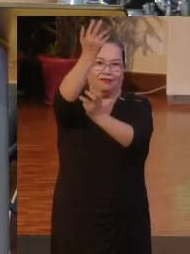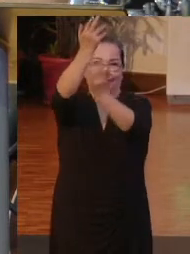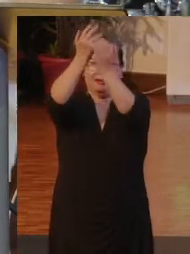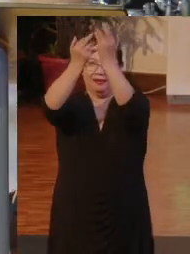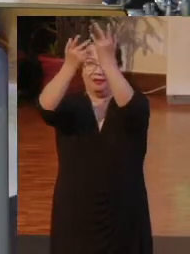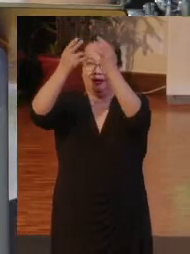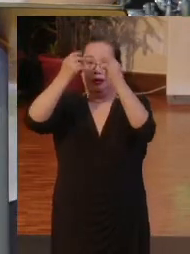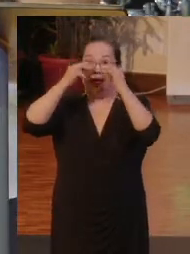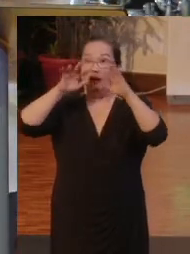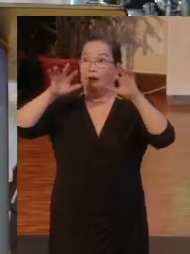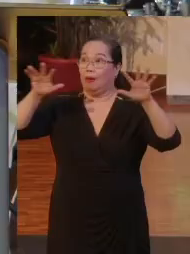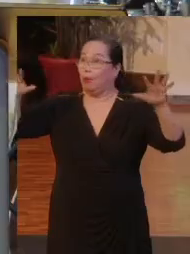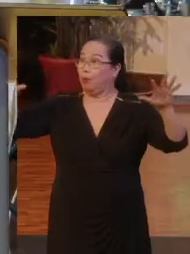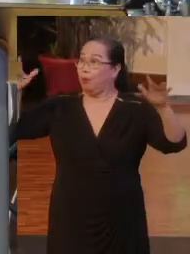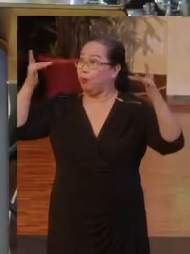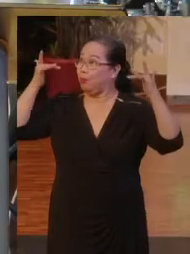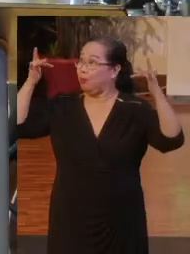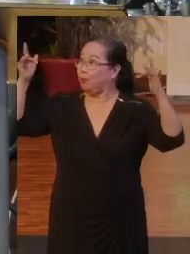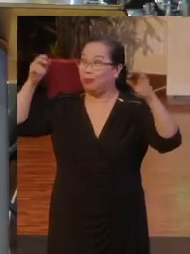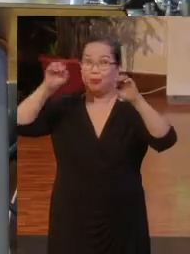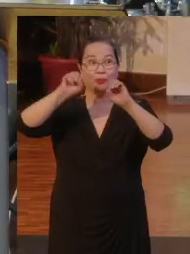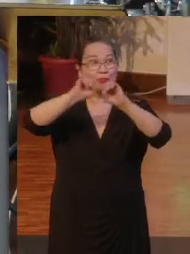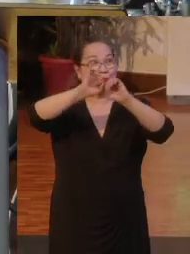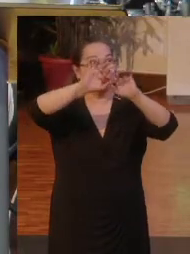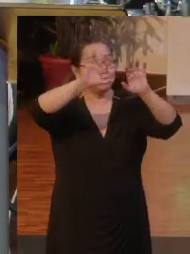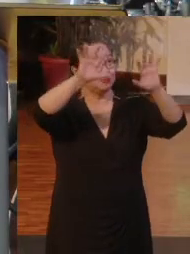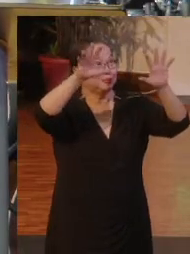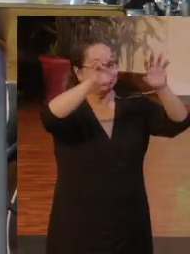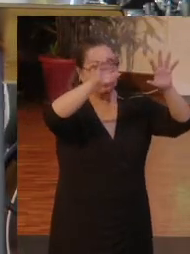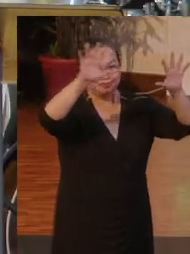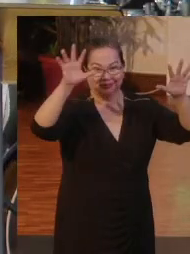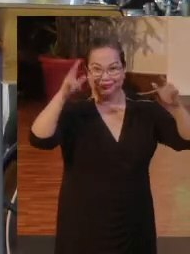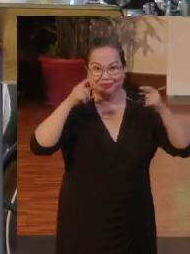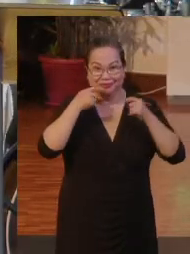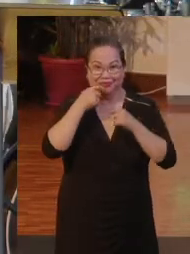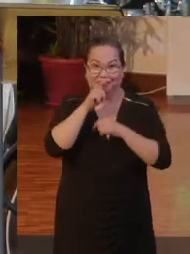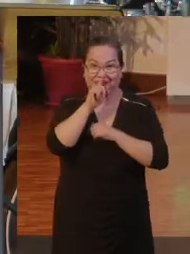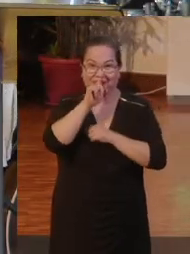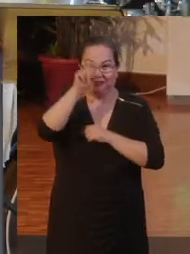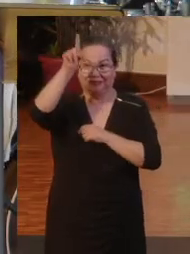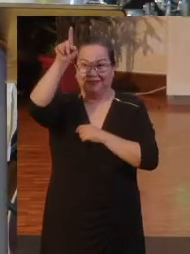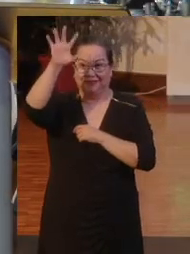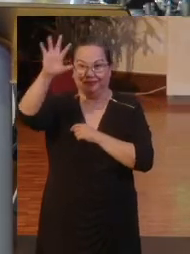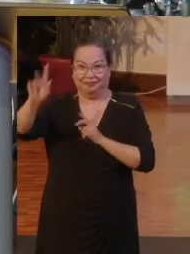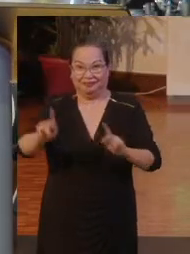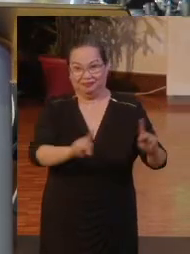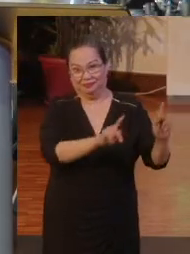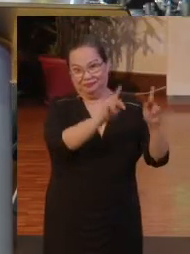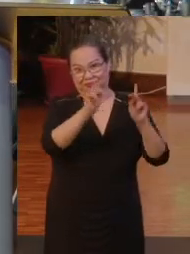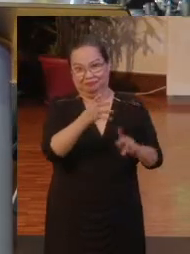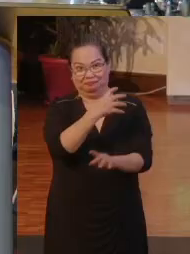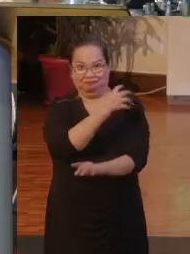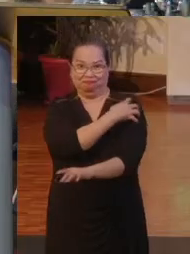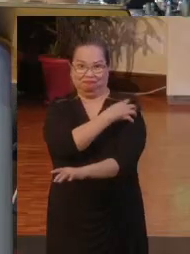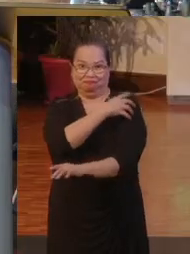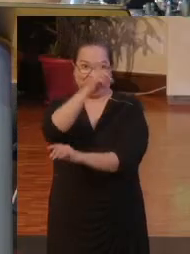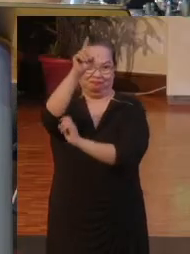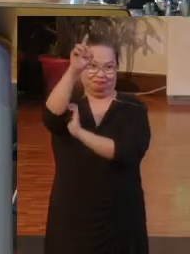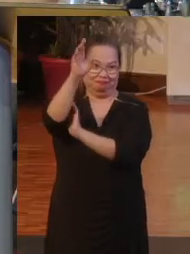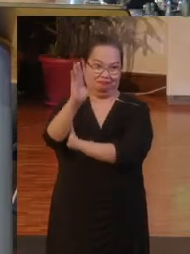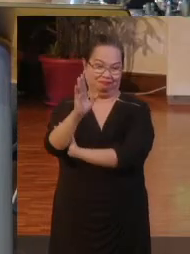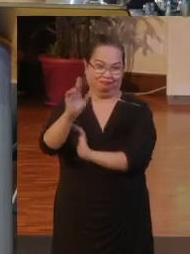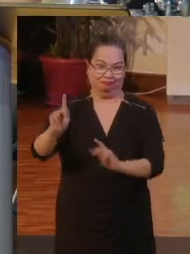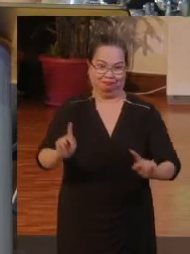Nakita nila, mga kapatid, sa ganoong kaparaanan, ang kapangyarihan ng Diyos. Nakita